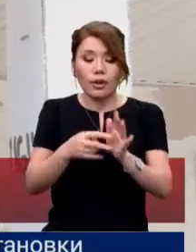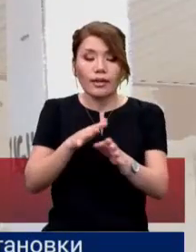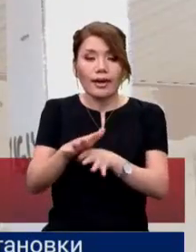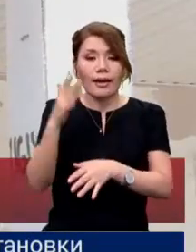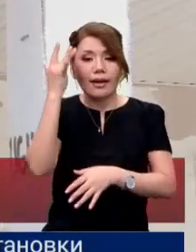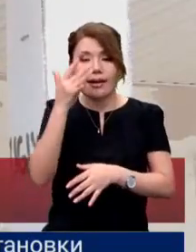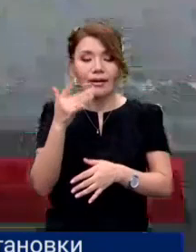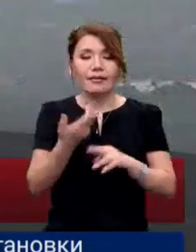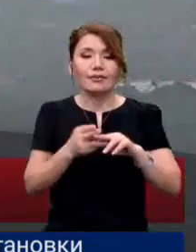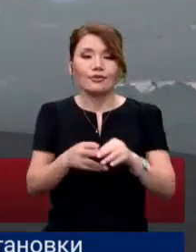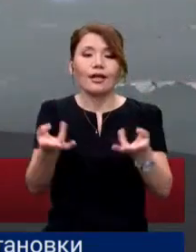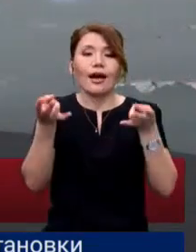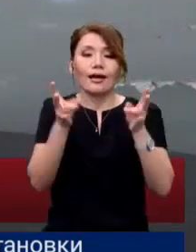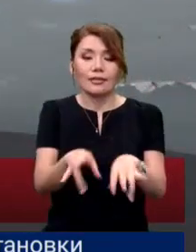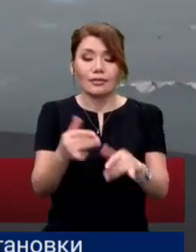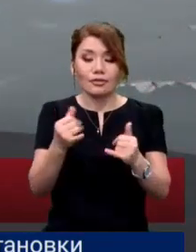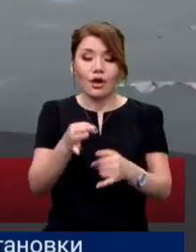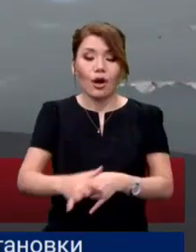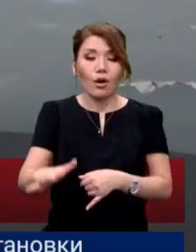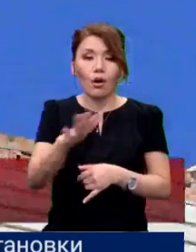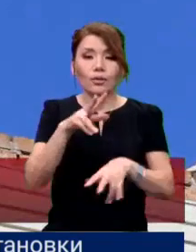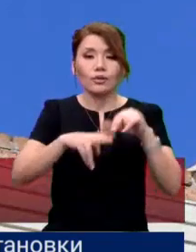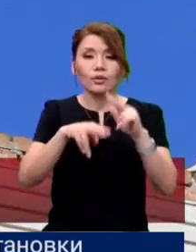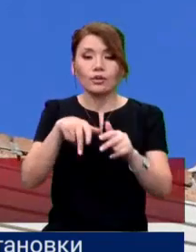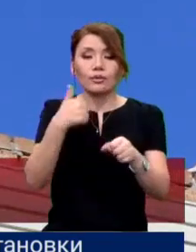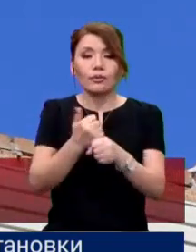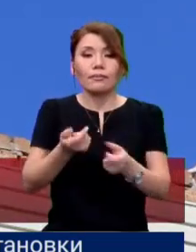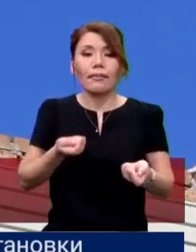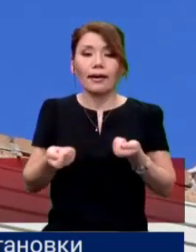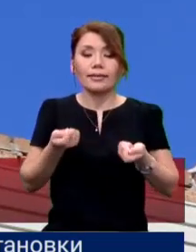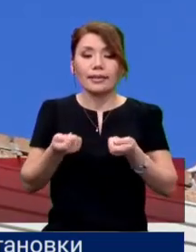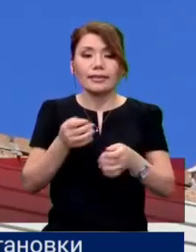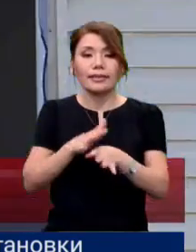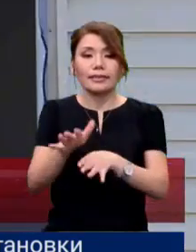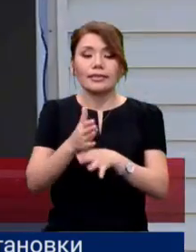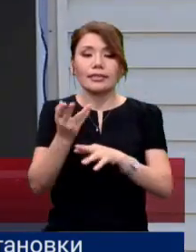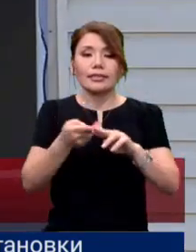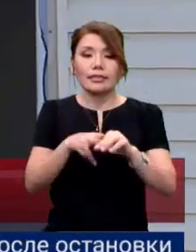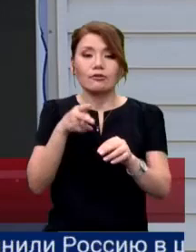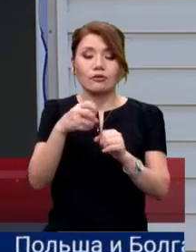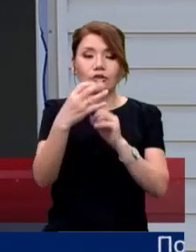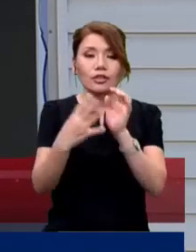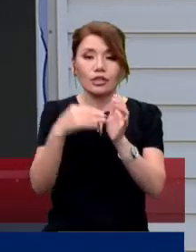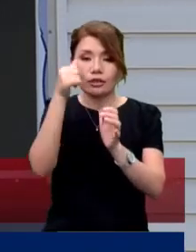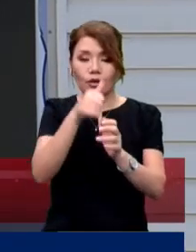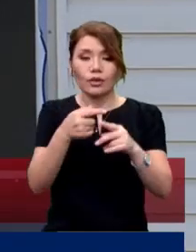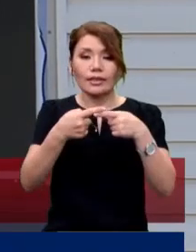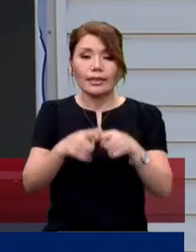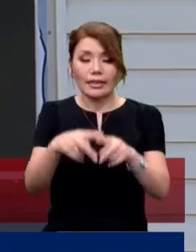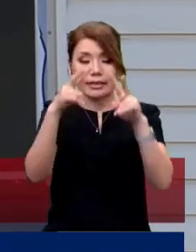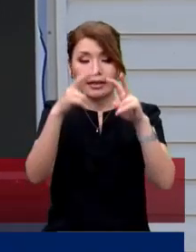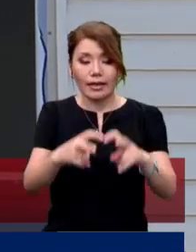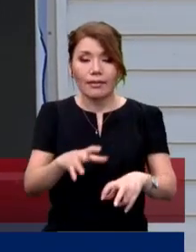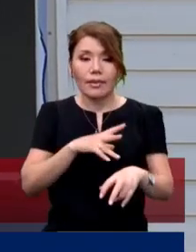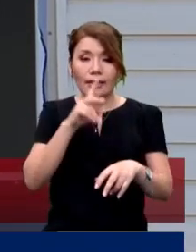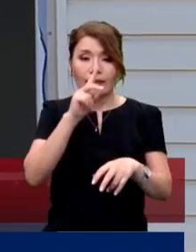арман болып қалды. Қазір бұл іспен облыстың құрылыс басқармасы айналысып жатыр. 2019 жылы нысанның техникалық жағдайы тексерілген.